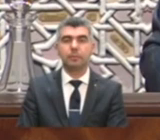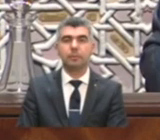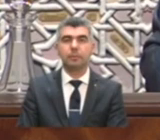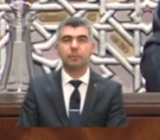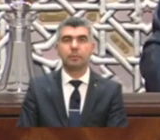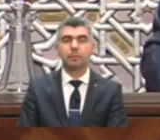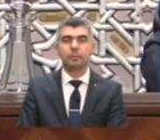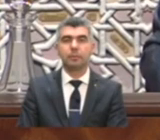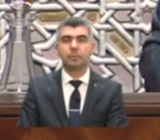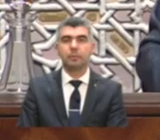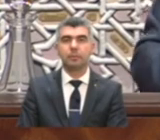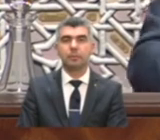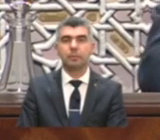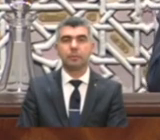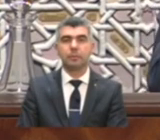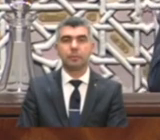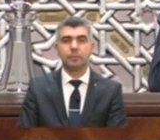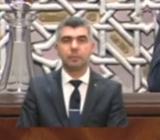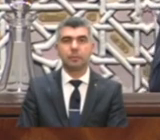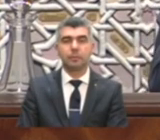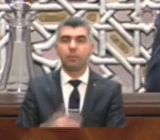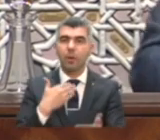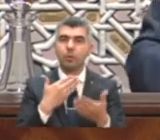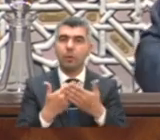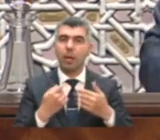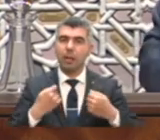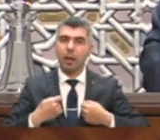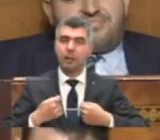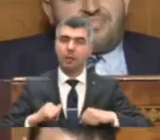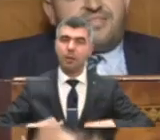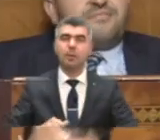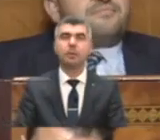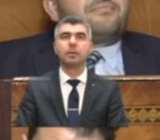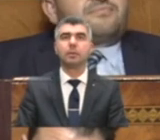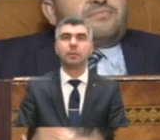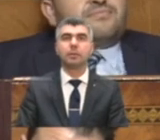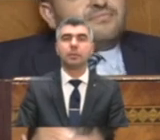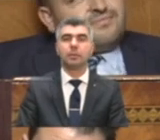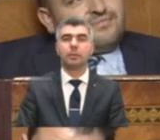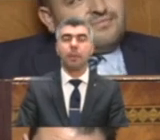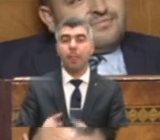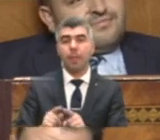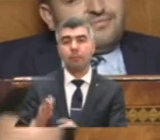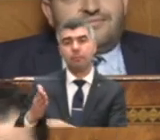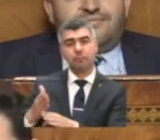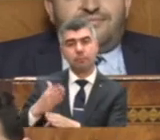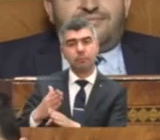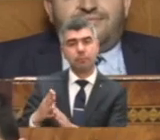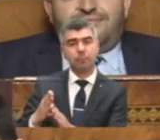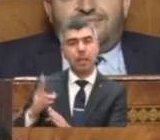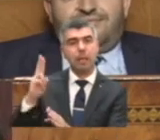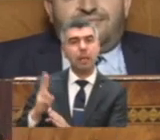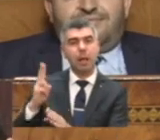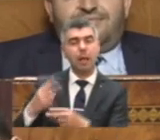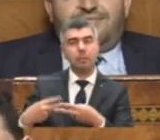سيد النائب المحترم. شكرا سيد الرئيس. سيد الوزير المحترم، اعلنتم مؤخرا على الانطلاق الفعلية ديال